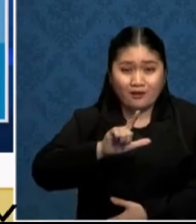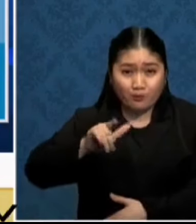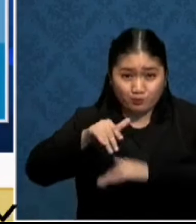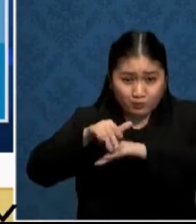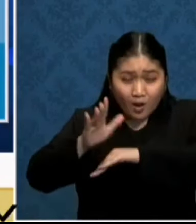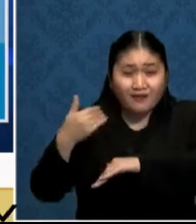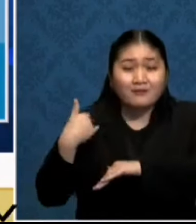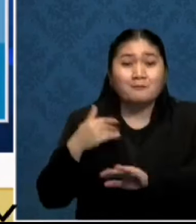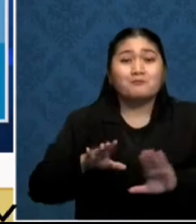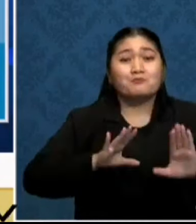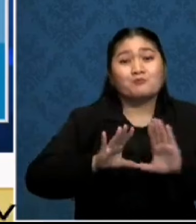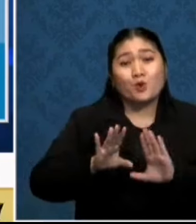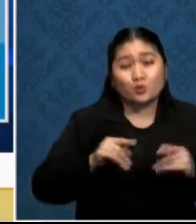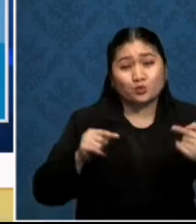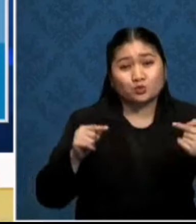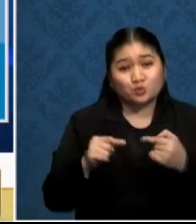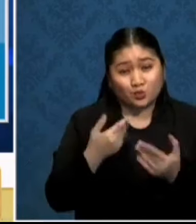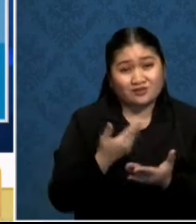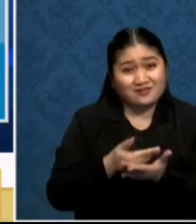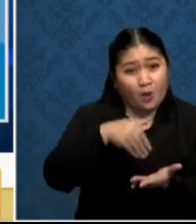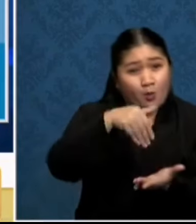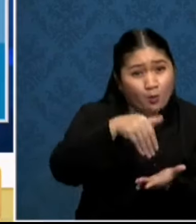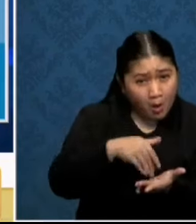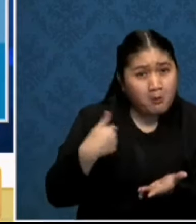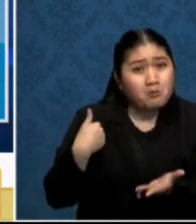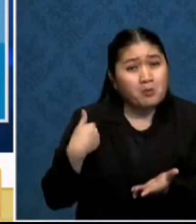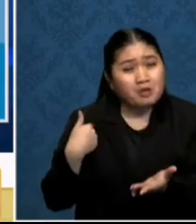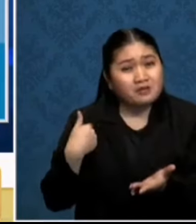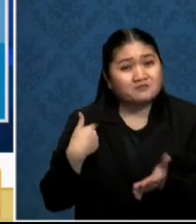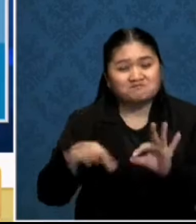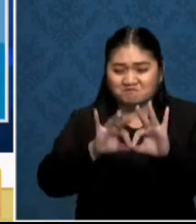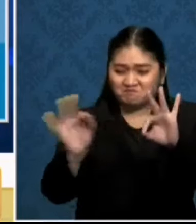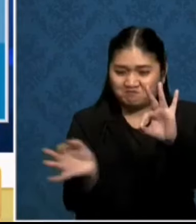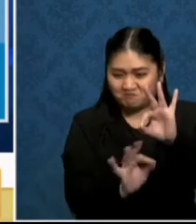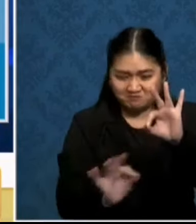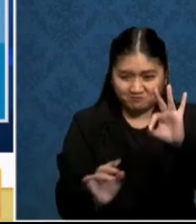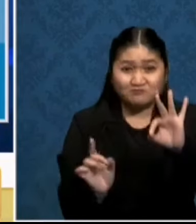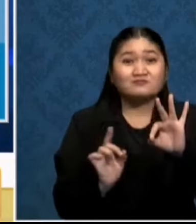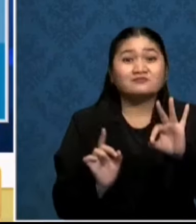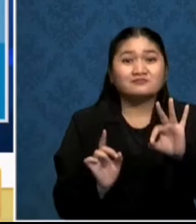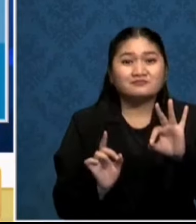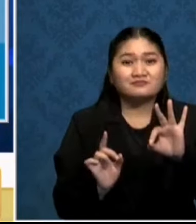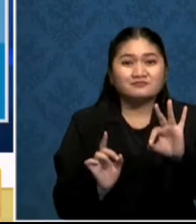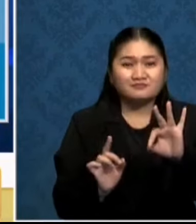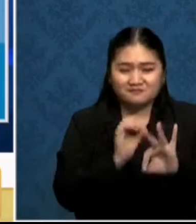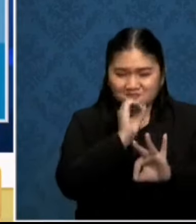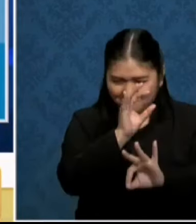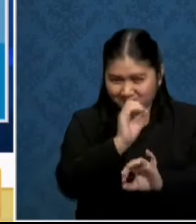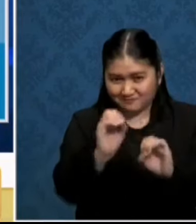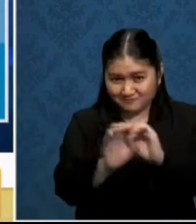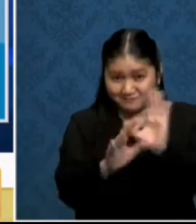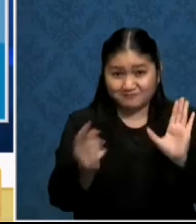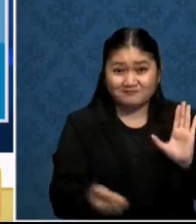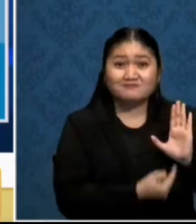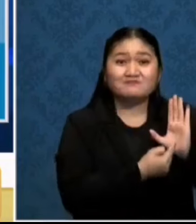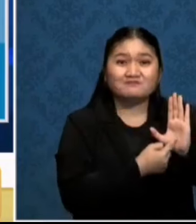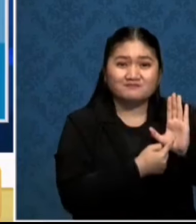ราราจ่ายลงทุนของสำนักงบมั้ยนิยามรายจ่ายลงทุนเนี่ยเระบุไว้ชัดครับอยู่ใน